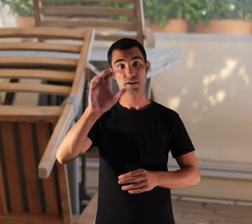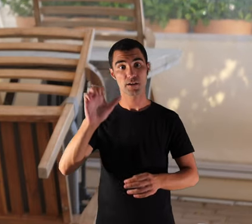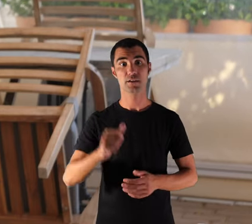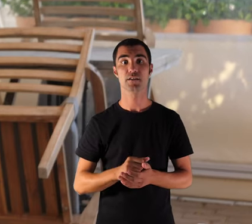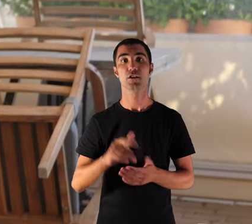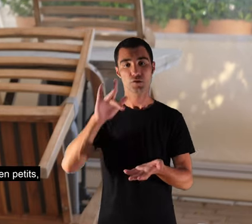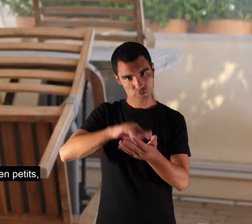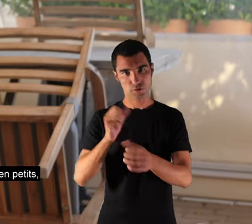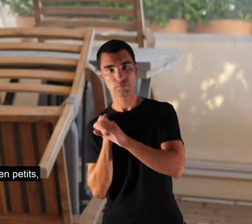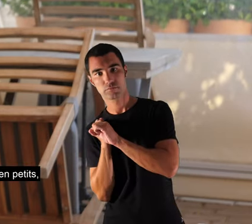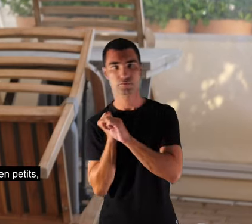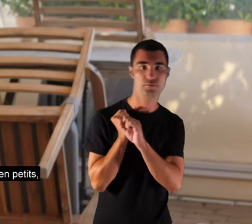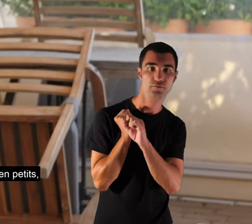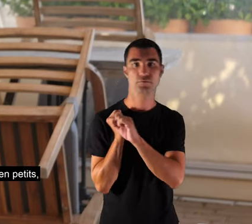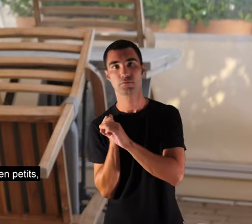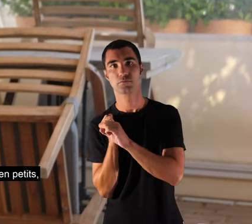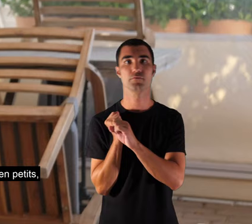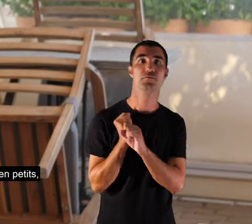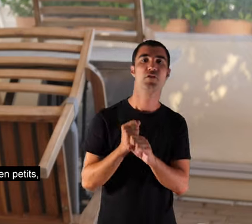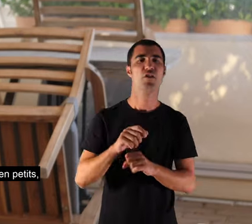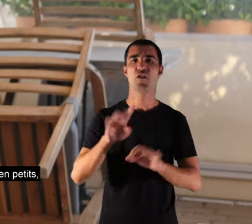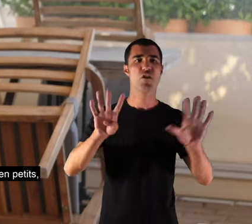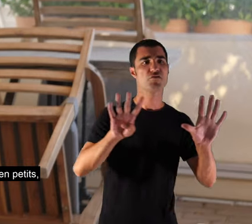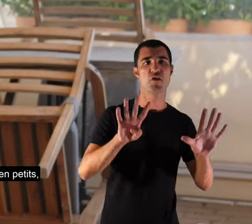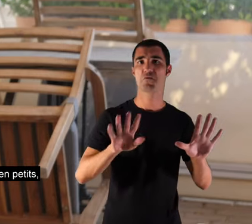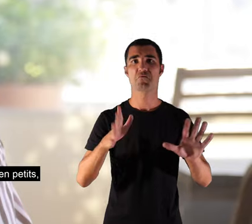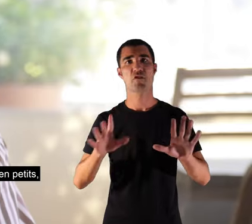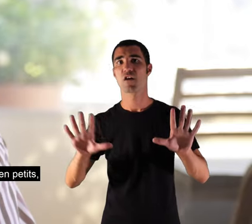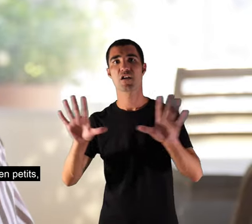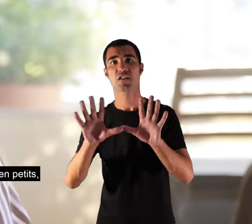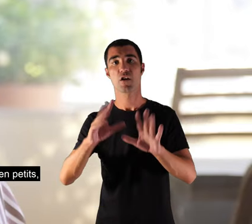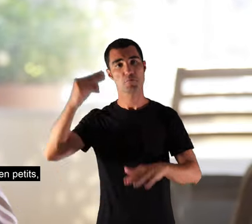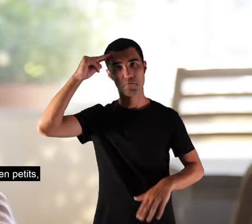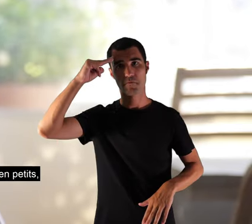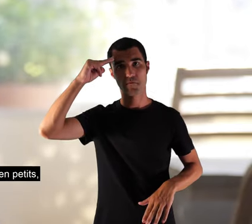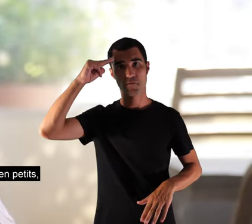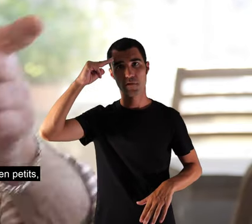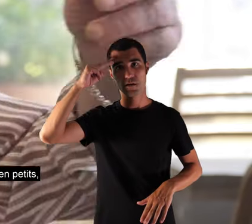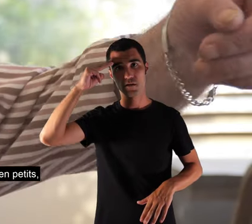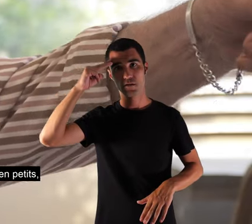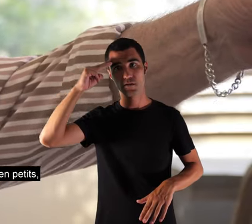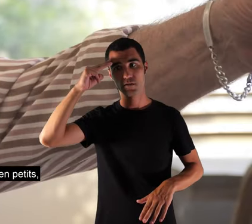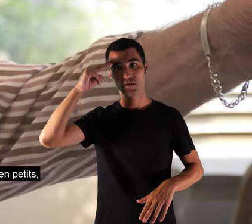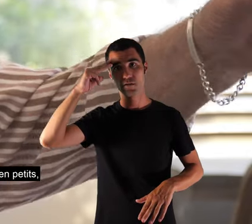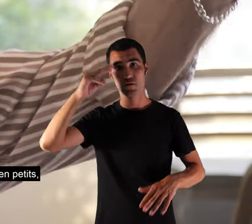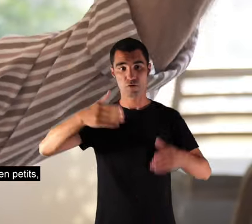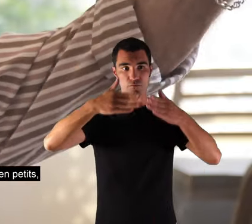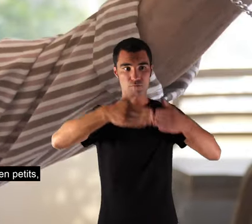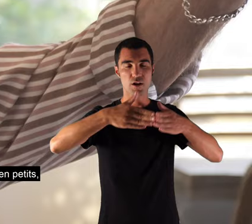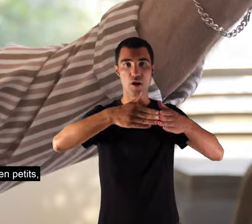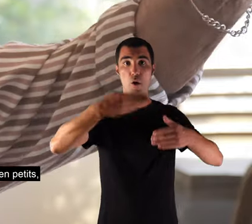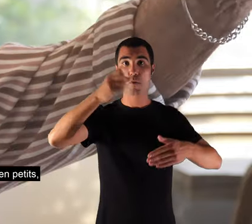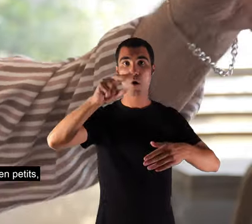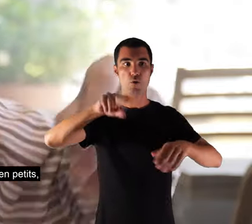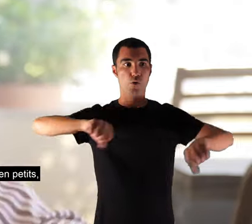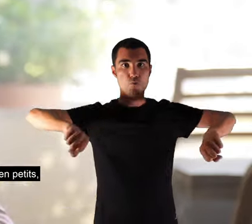una professora, i entre eren de més 9 o 10 mariners i m'ho carregàrem un bau de les barques, un temps de